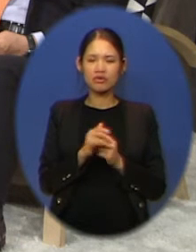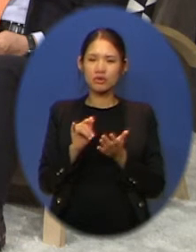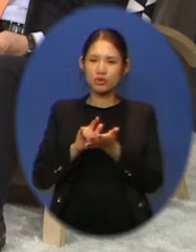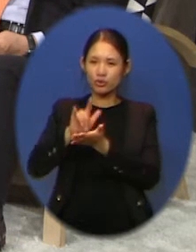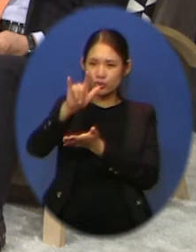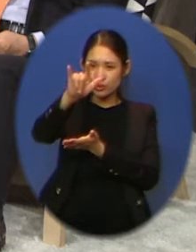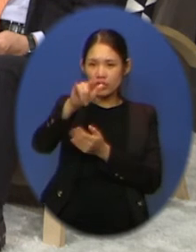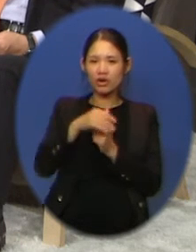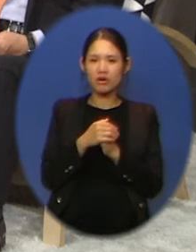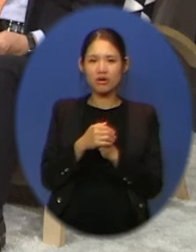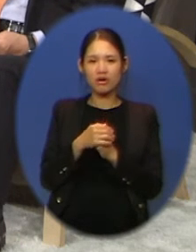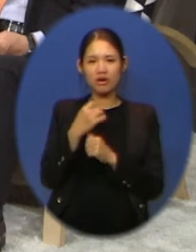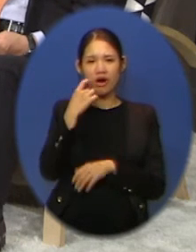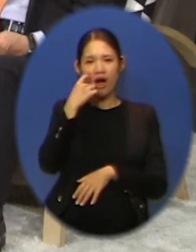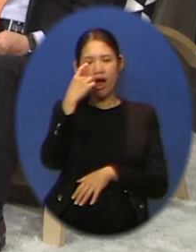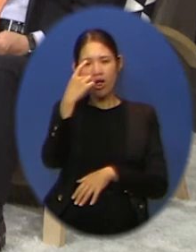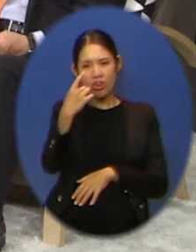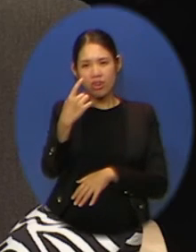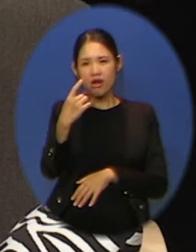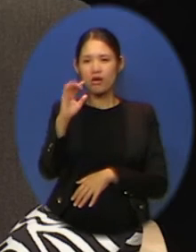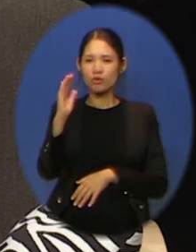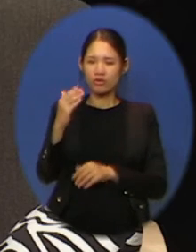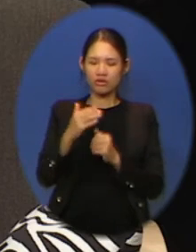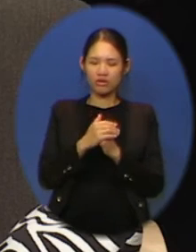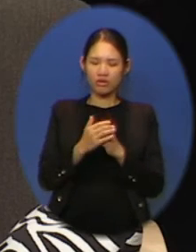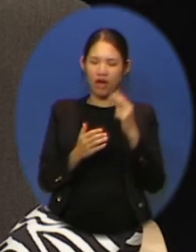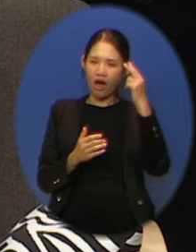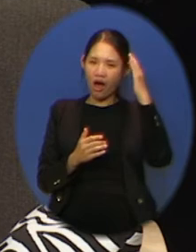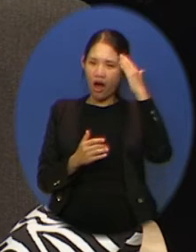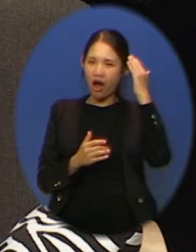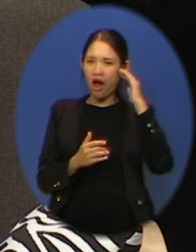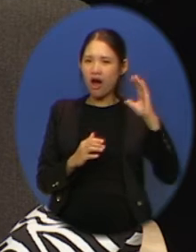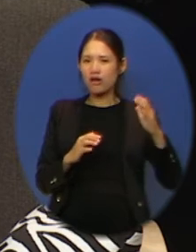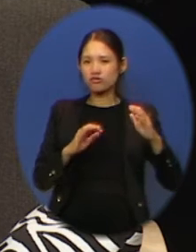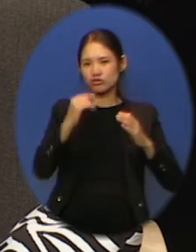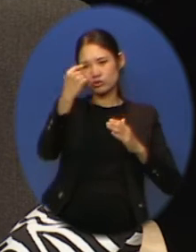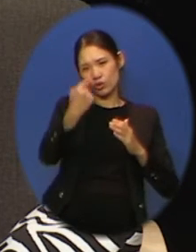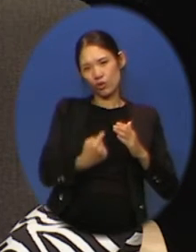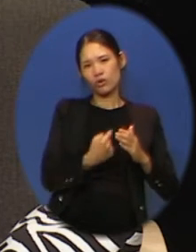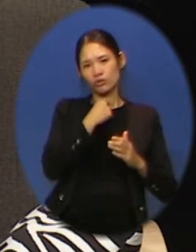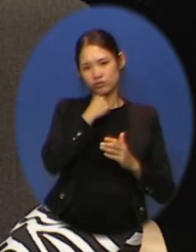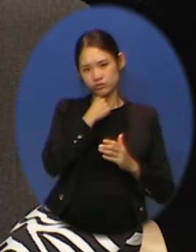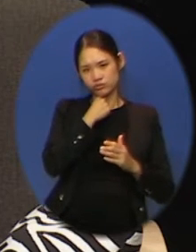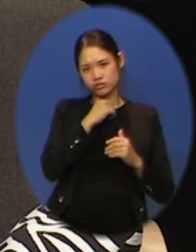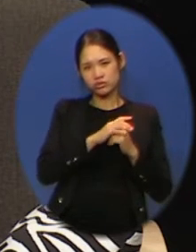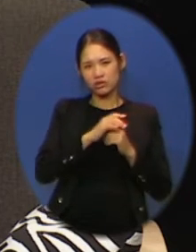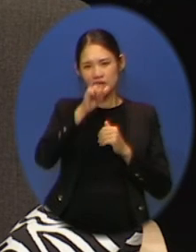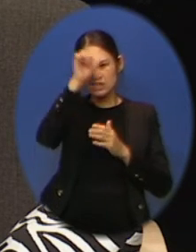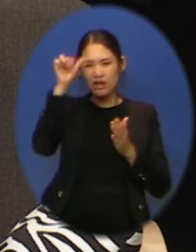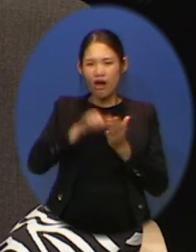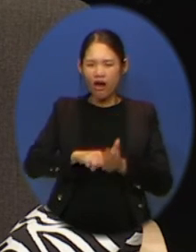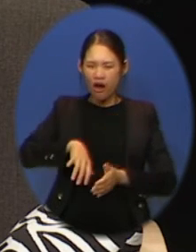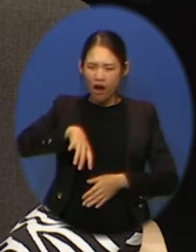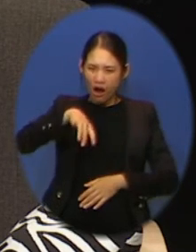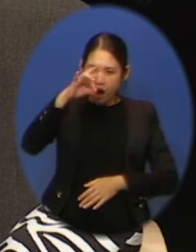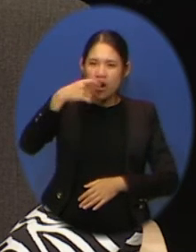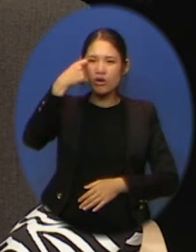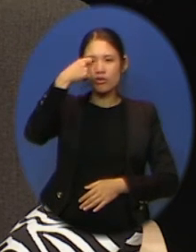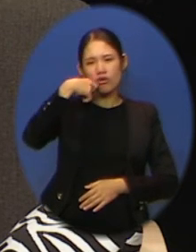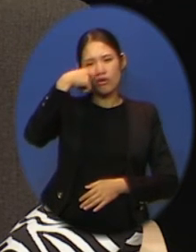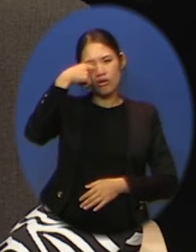되니까는 오고 싶어요. 오고 싶고 네. 내가 일생에 처음 울었네. 네. 오고 싶어서. 네?